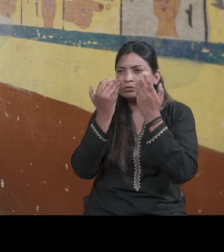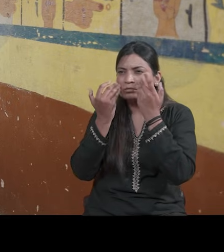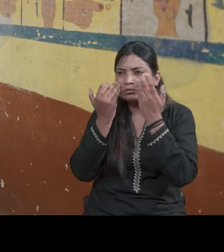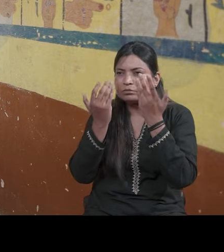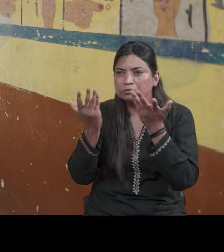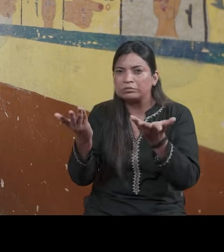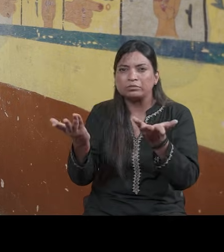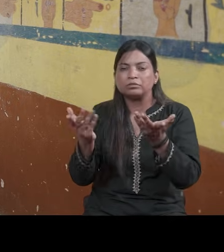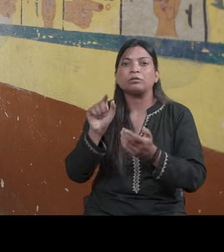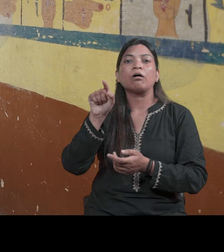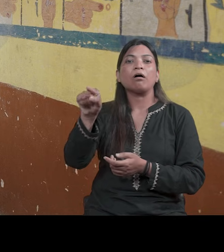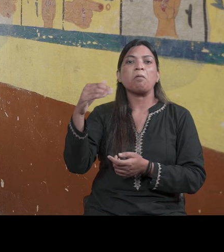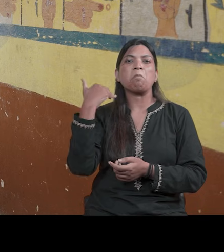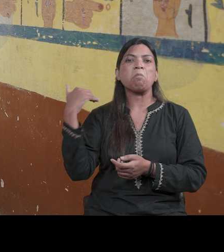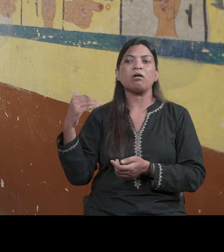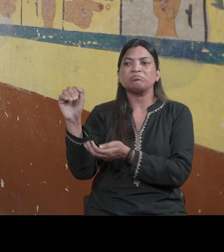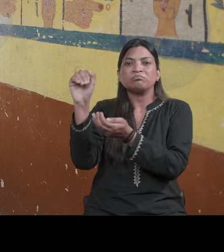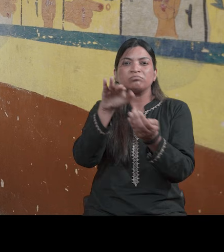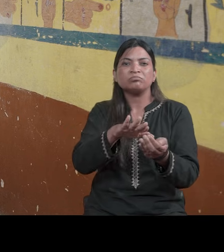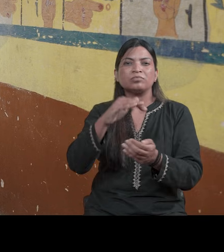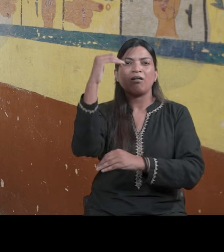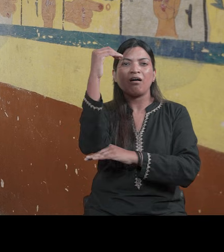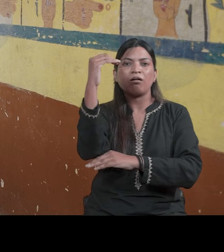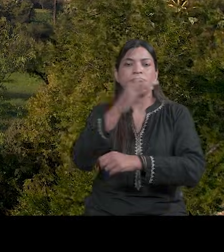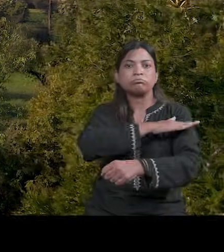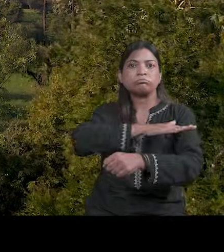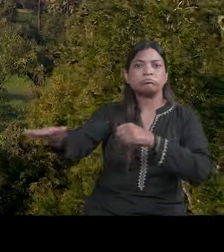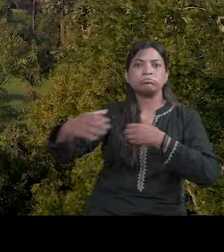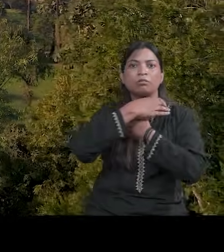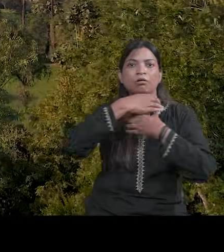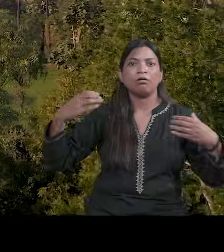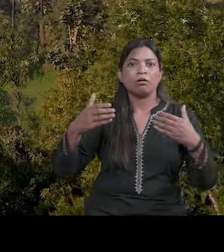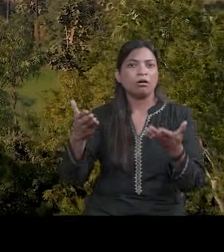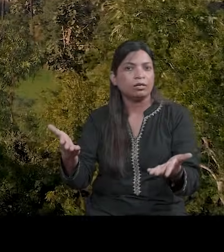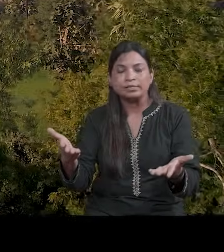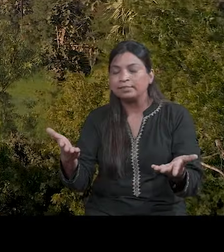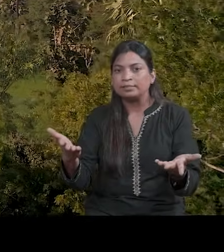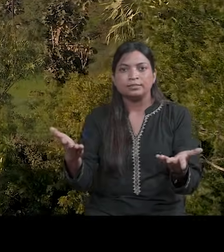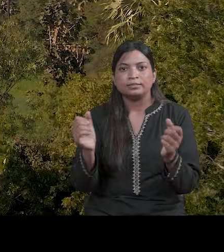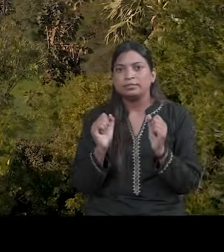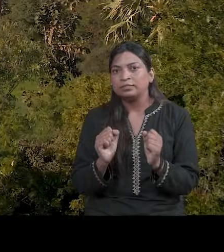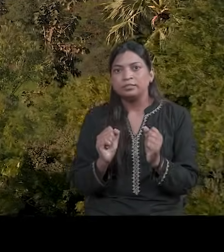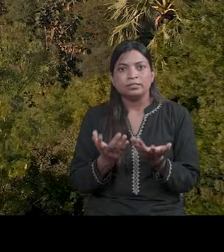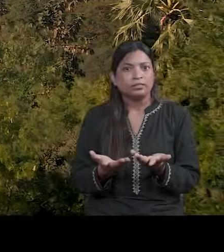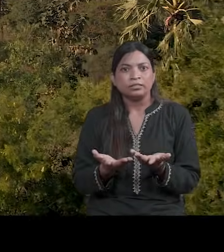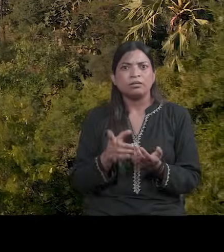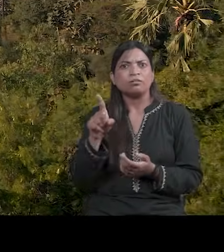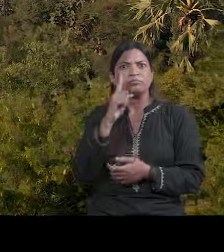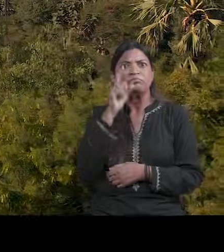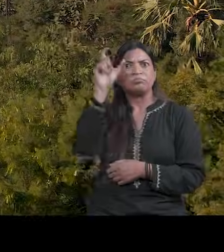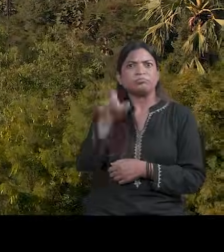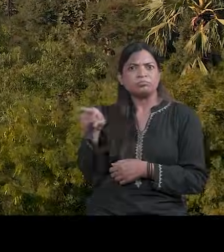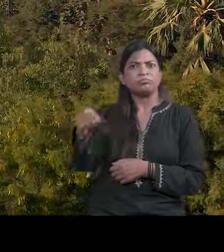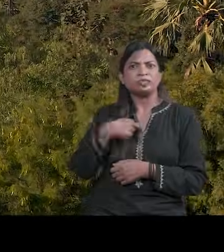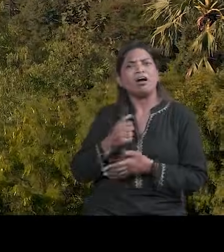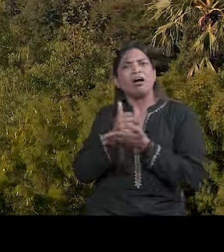था। तो तब हमको बड़ा दुख हुआ। फिर हमने पता किया तो यहाँ अलीराजपुर जो था, मतलब उस महिला की तो हमने मदद करी न्याय